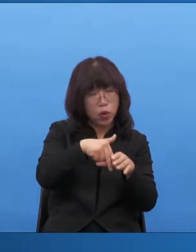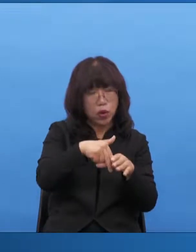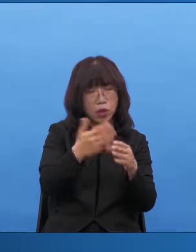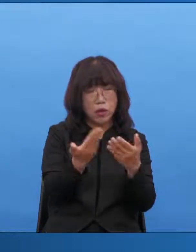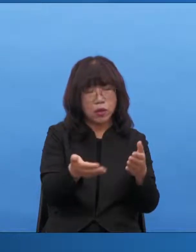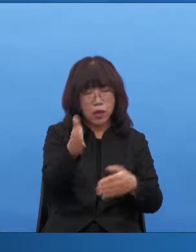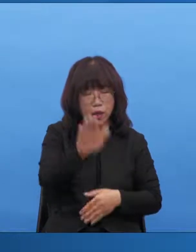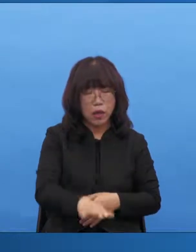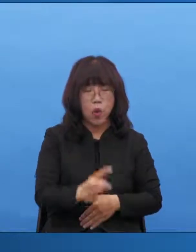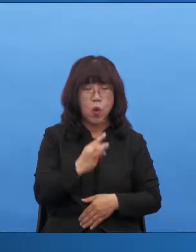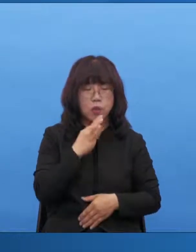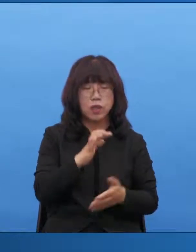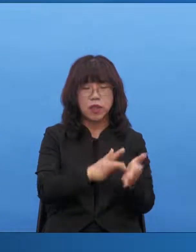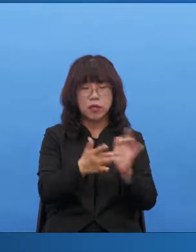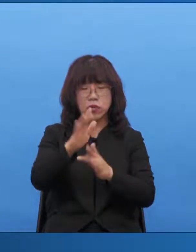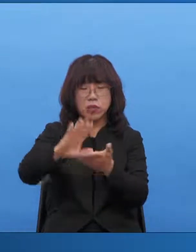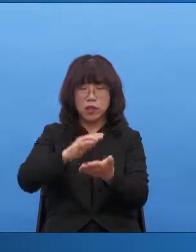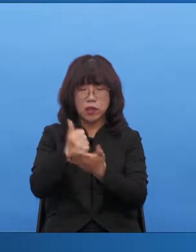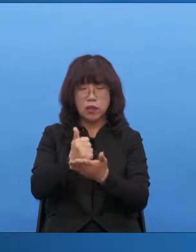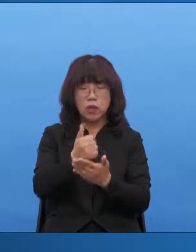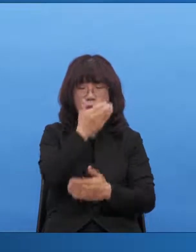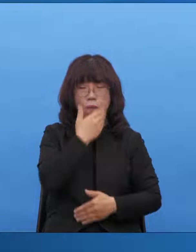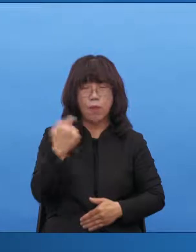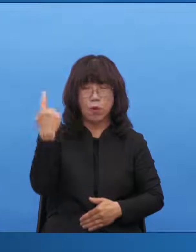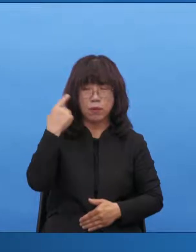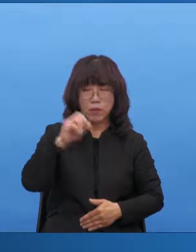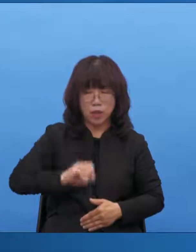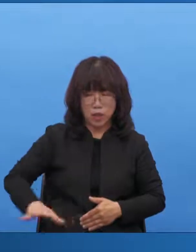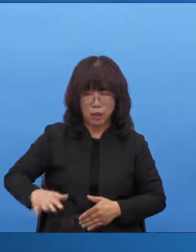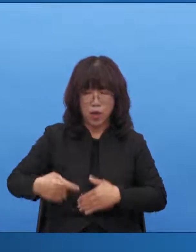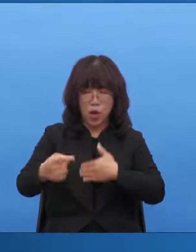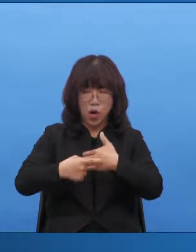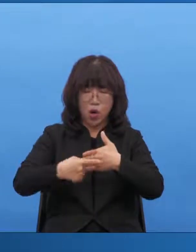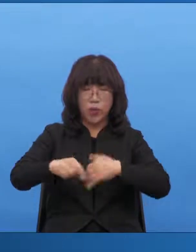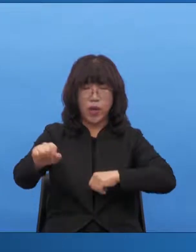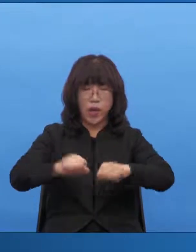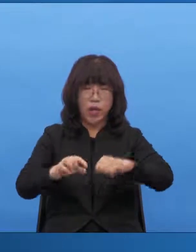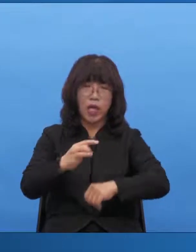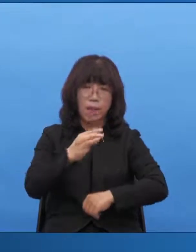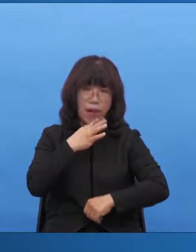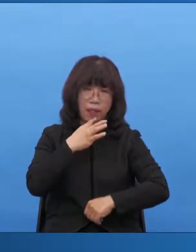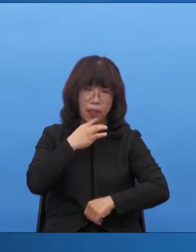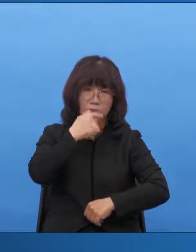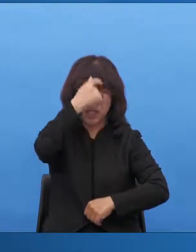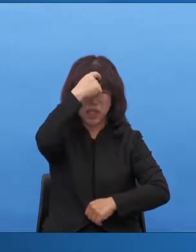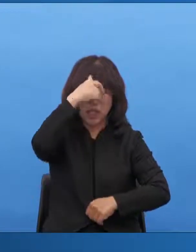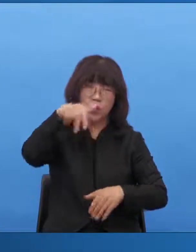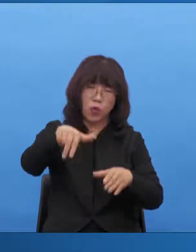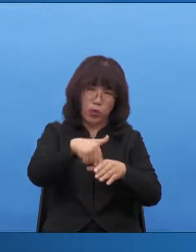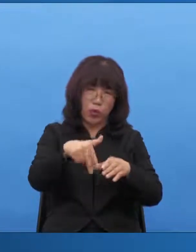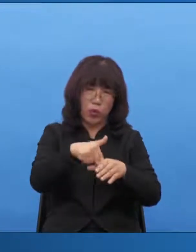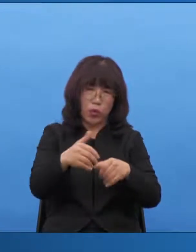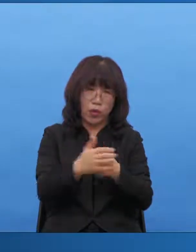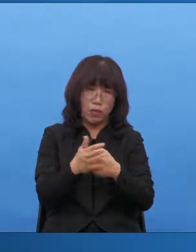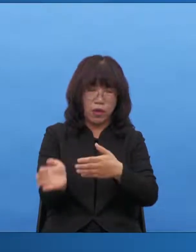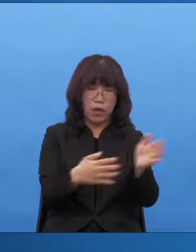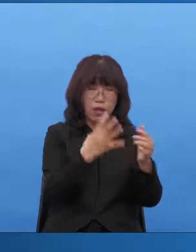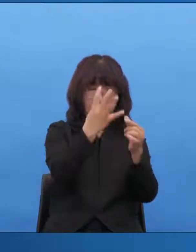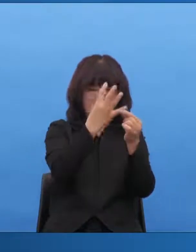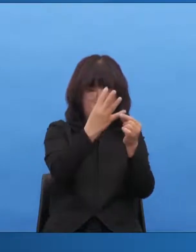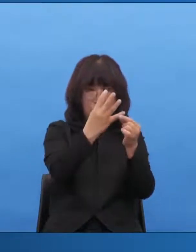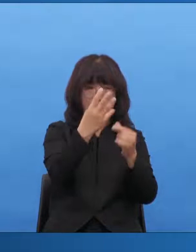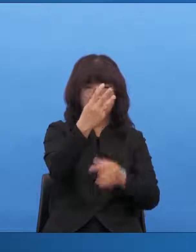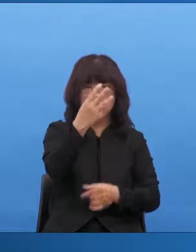오직 예수 그리스도와 참복음을 잃어버린 채 행위로서의 믿음만 강조하는 기독교만이 남아있습니다. 네 번째 나라는